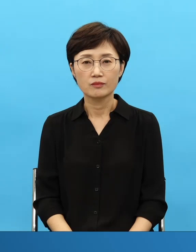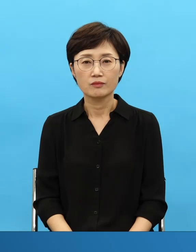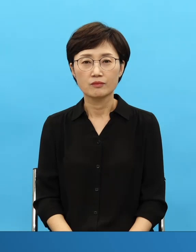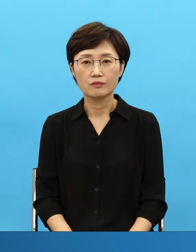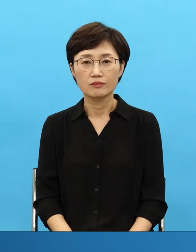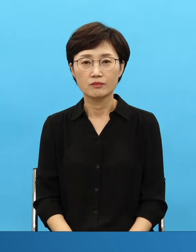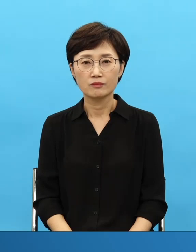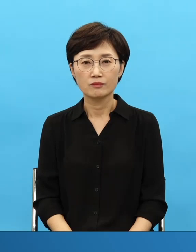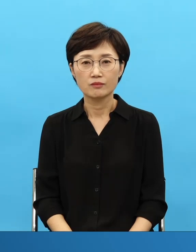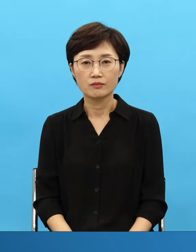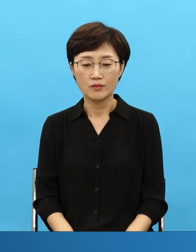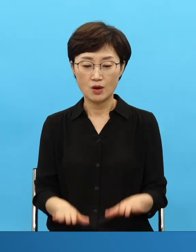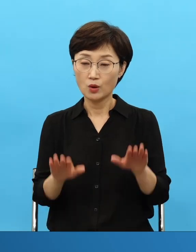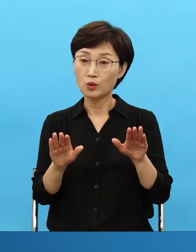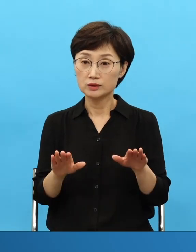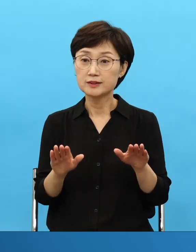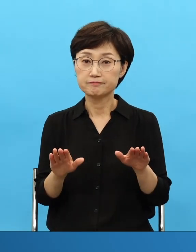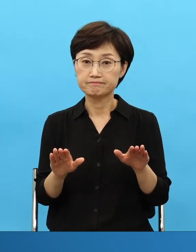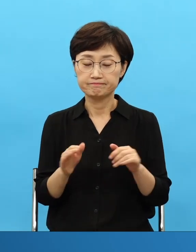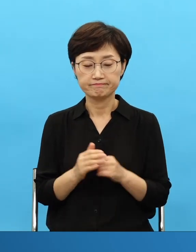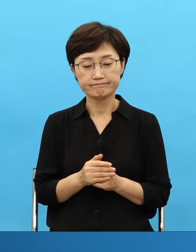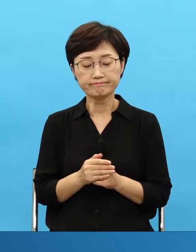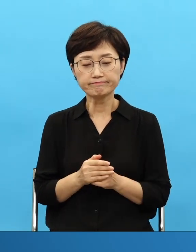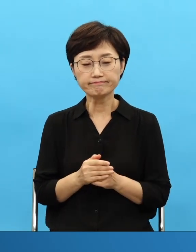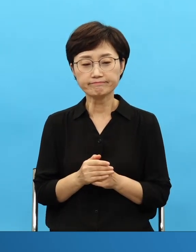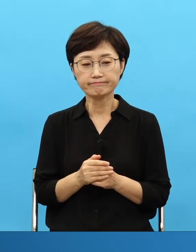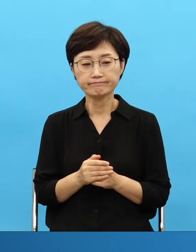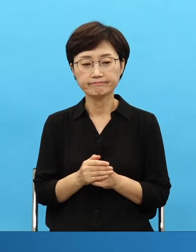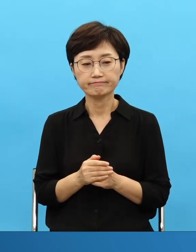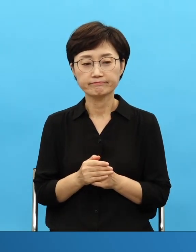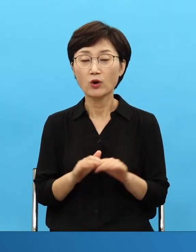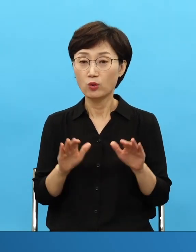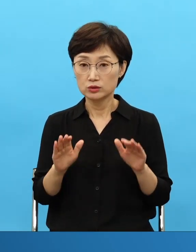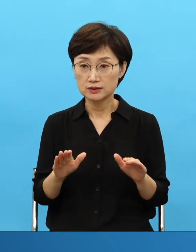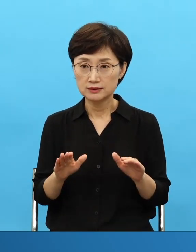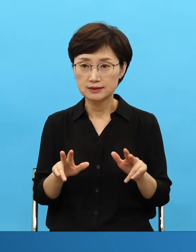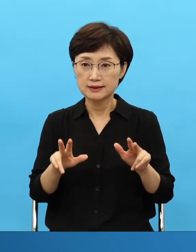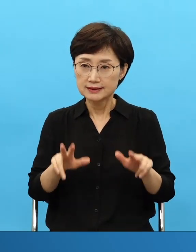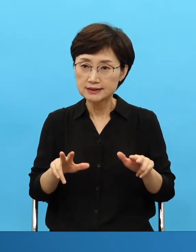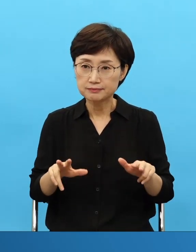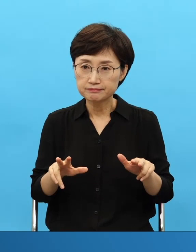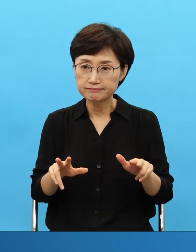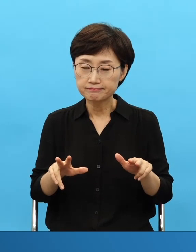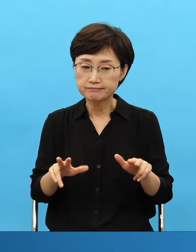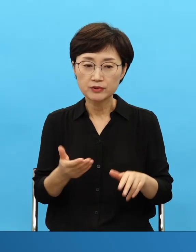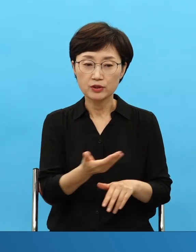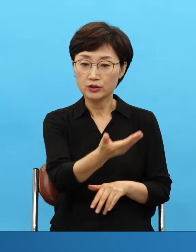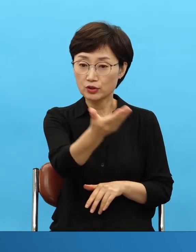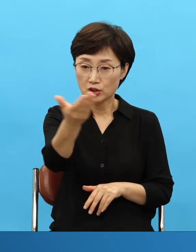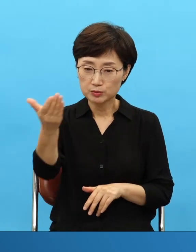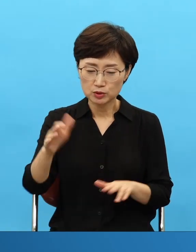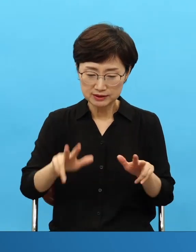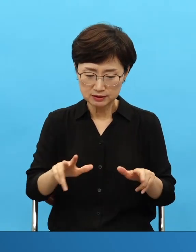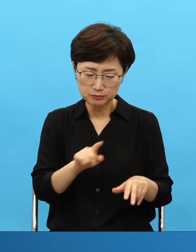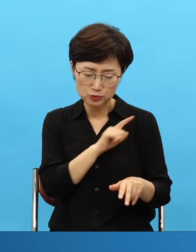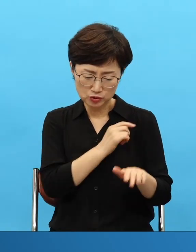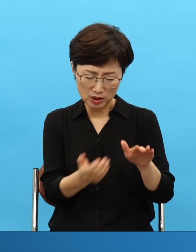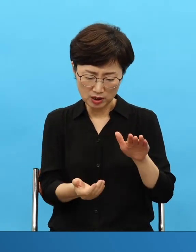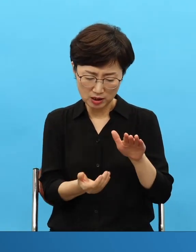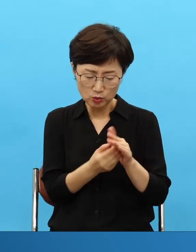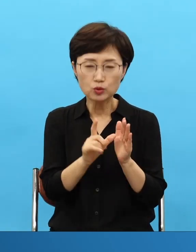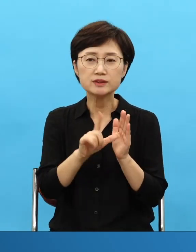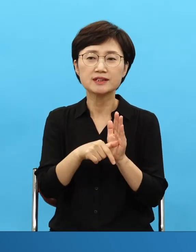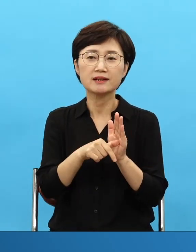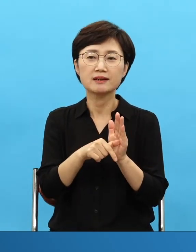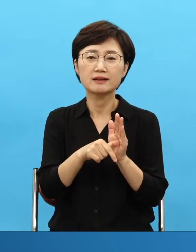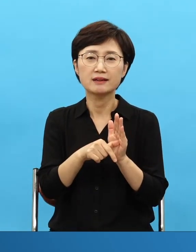오늘 여러분에게 최고의 시간표가 되길 바랍니다. May today be the greatest of time schedules for